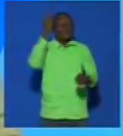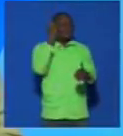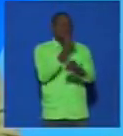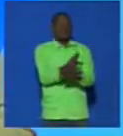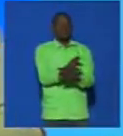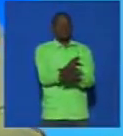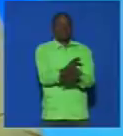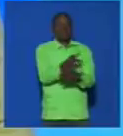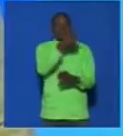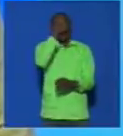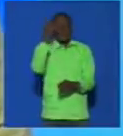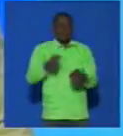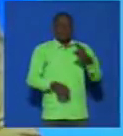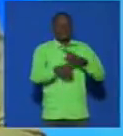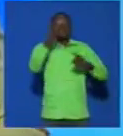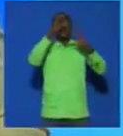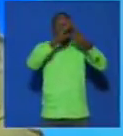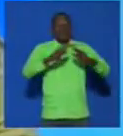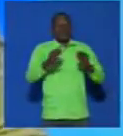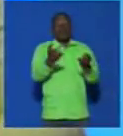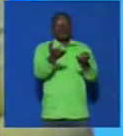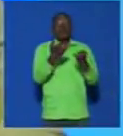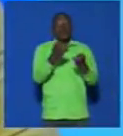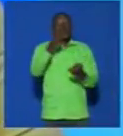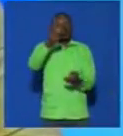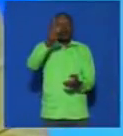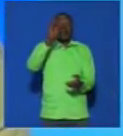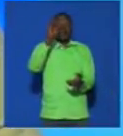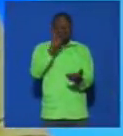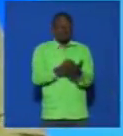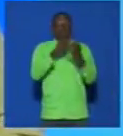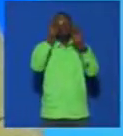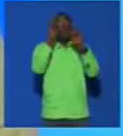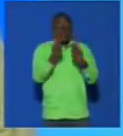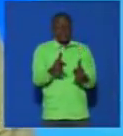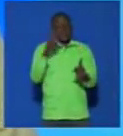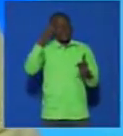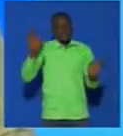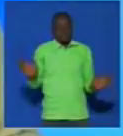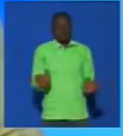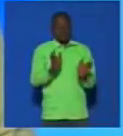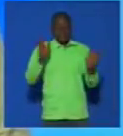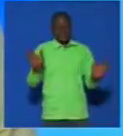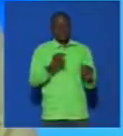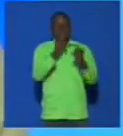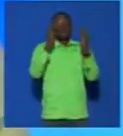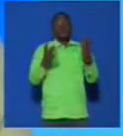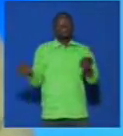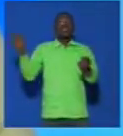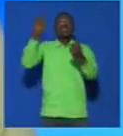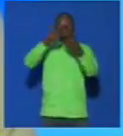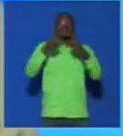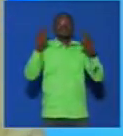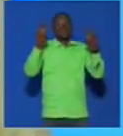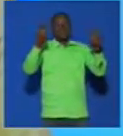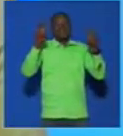déterminant passé le stade et a tout à perdre et 40000 spectateurs vous refera basé pour pousser les états jusqu'à la victoire vous savez il ya